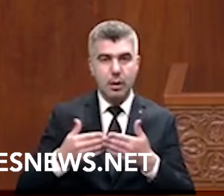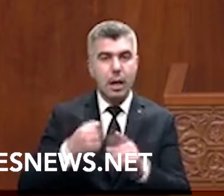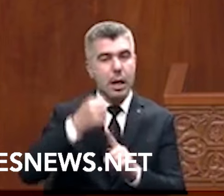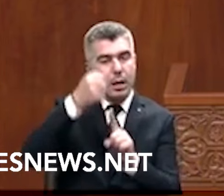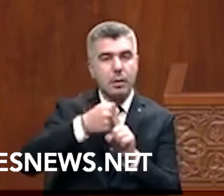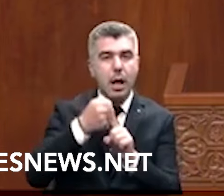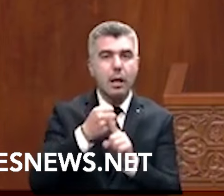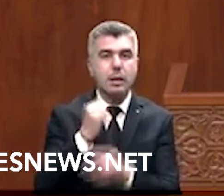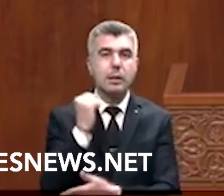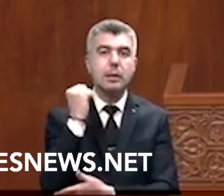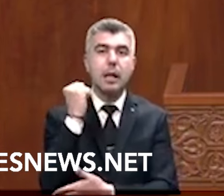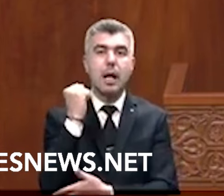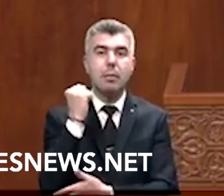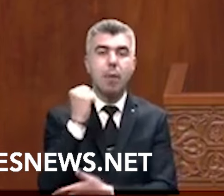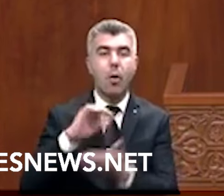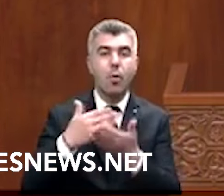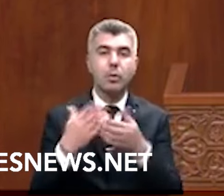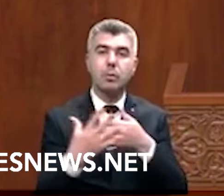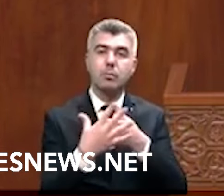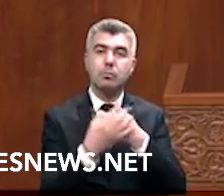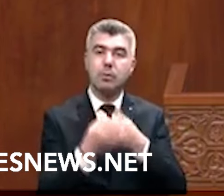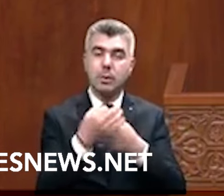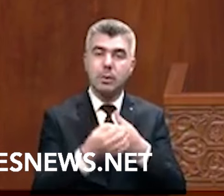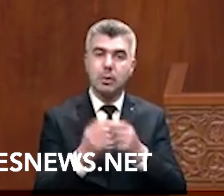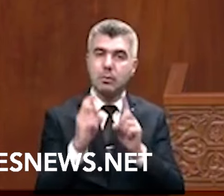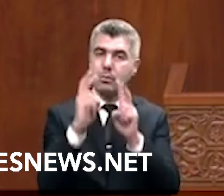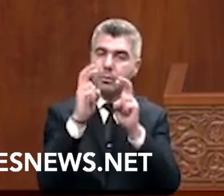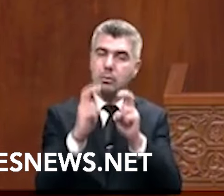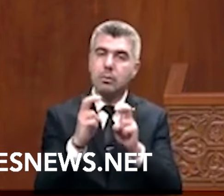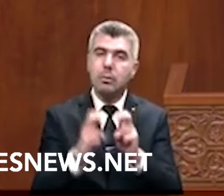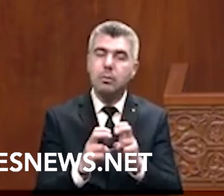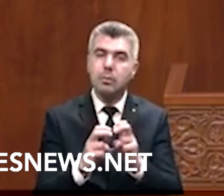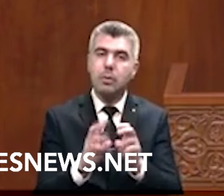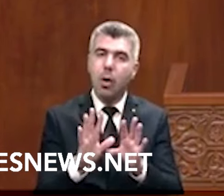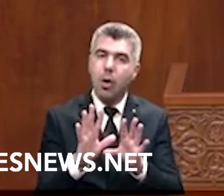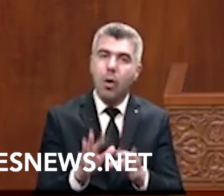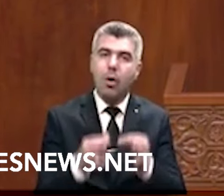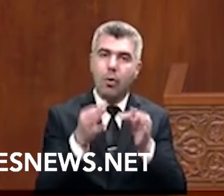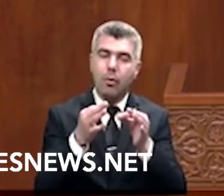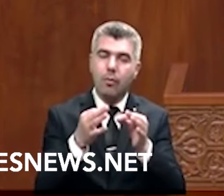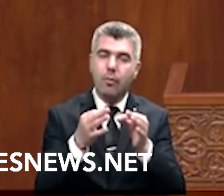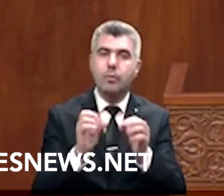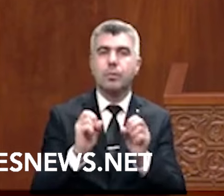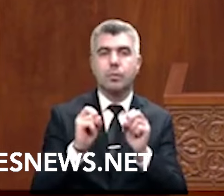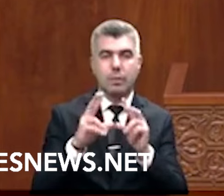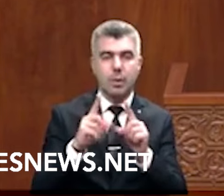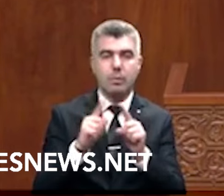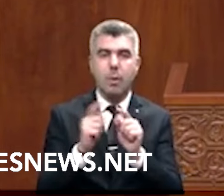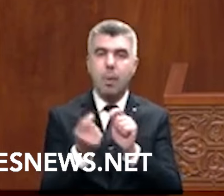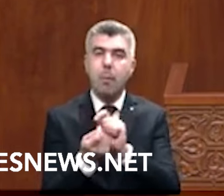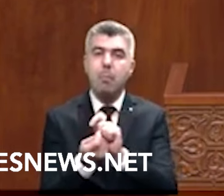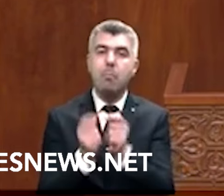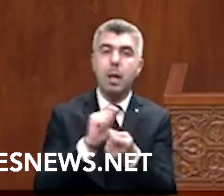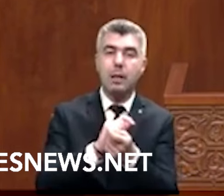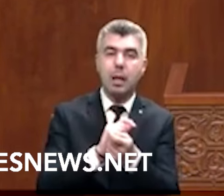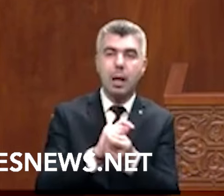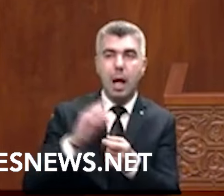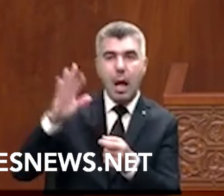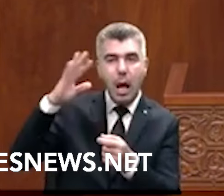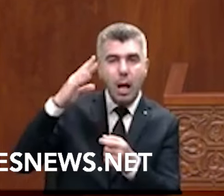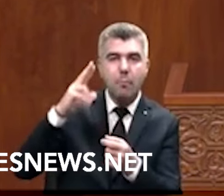للحكومه التي بتثت روح الابتكار في موارد الدوله تمكنتم من تحويل هذا الحلم الى